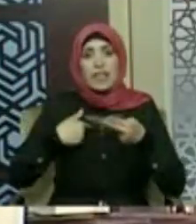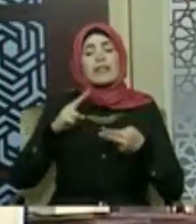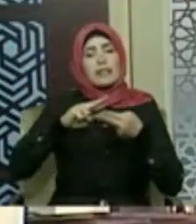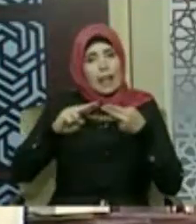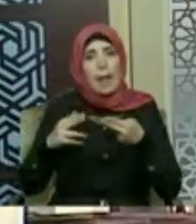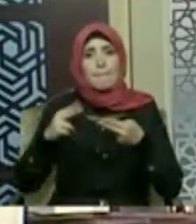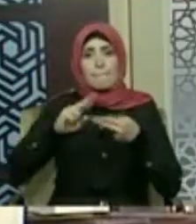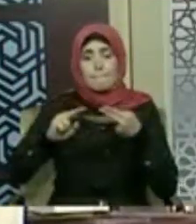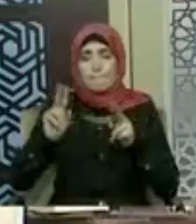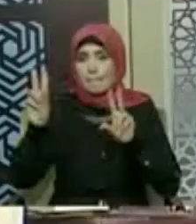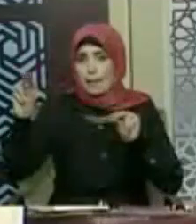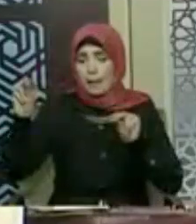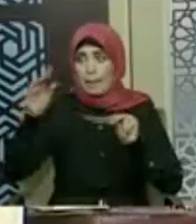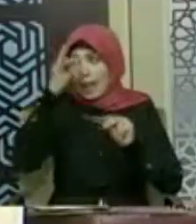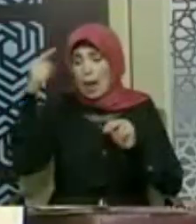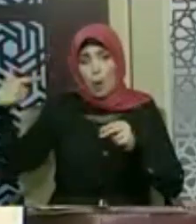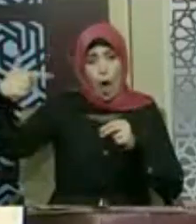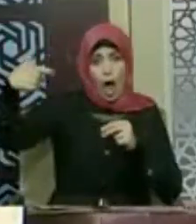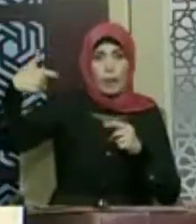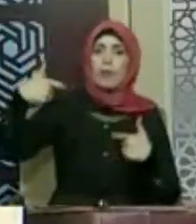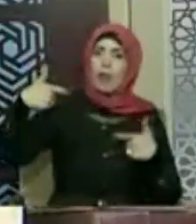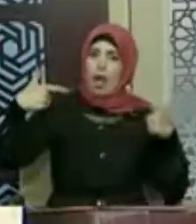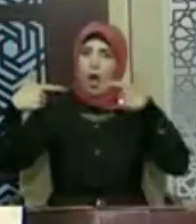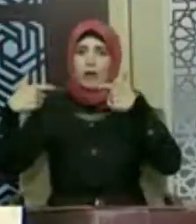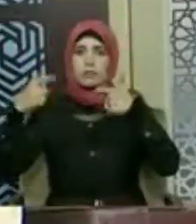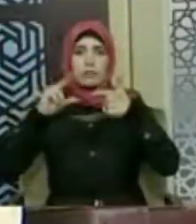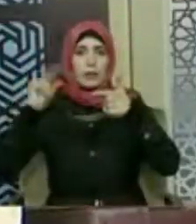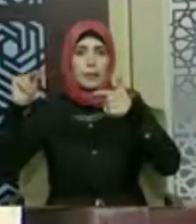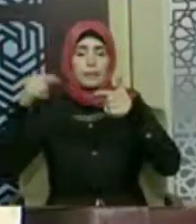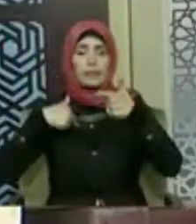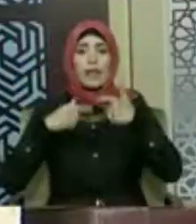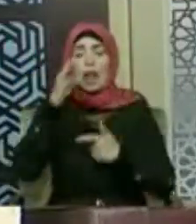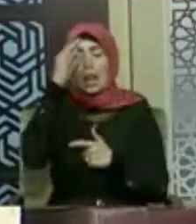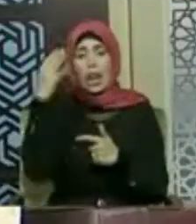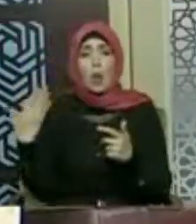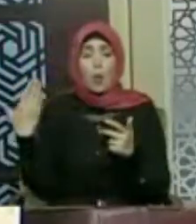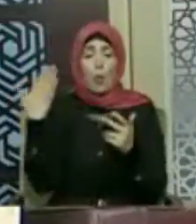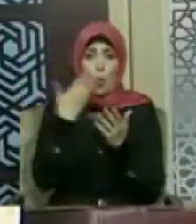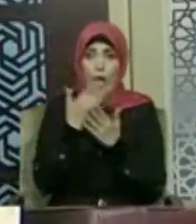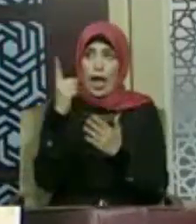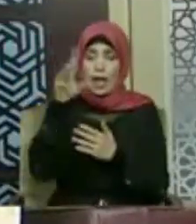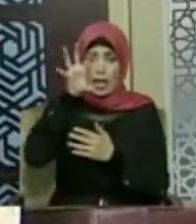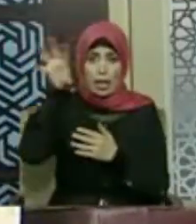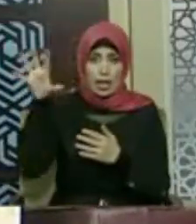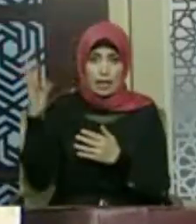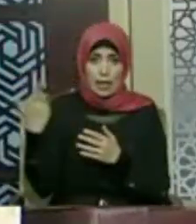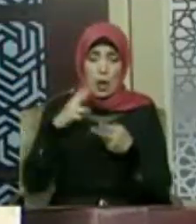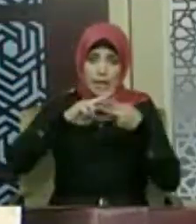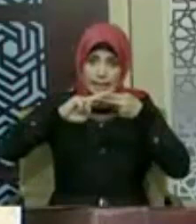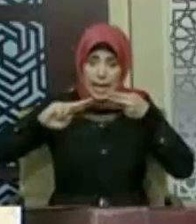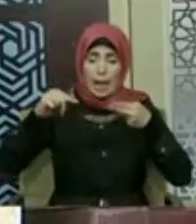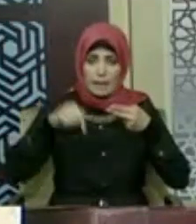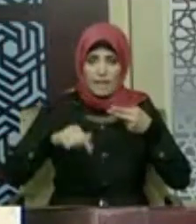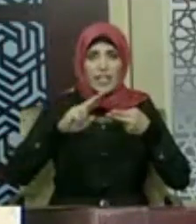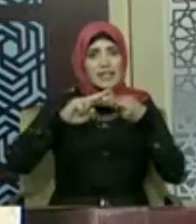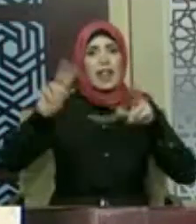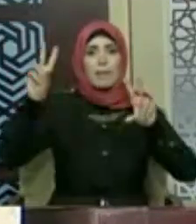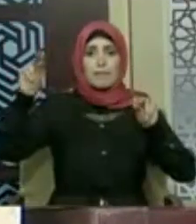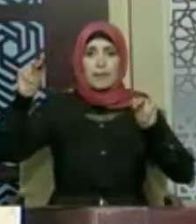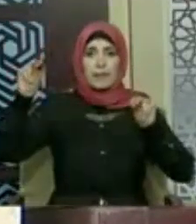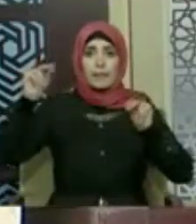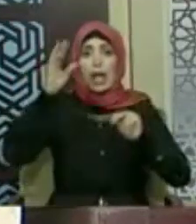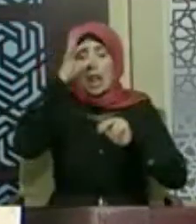رامها سلما فتلك يد، أو رامها حربا فنحن